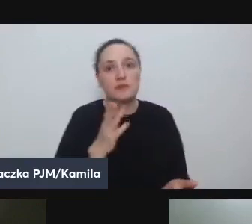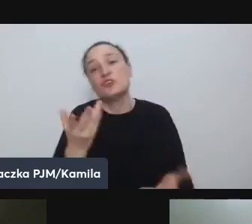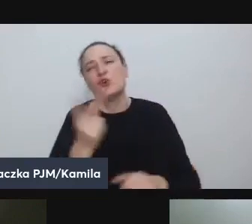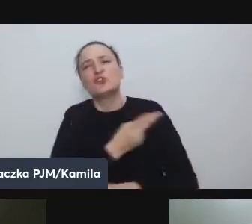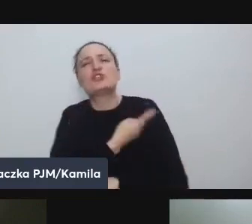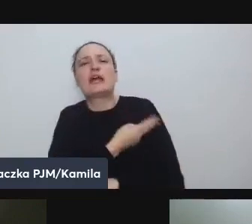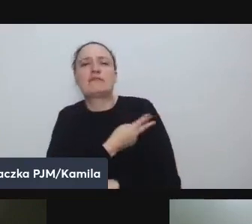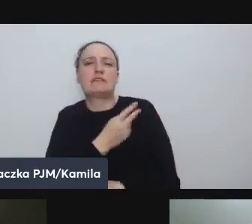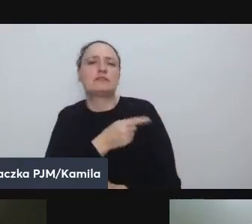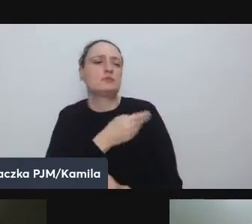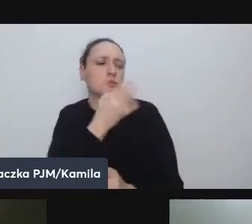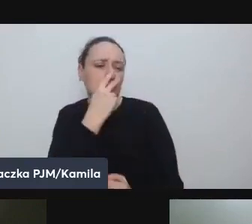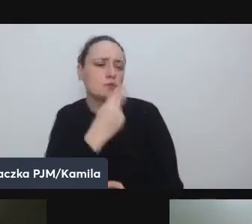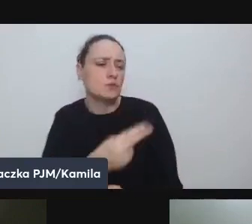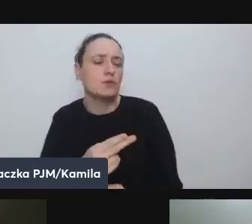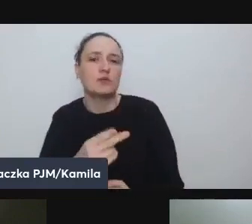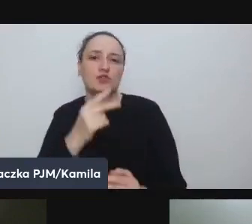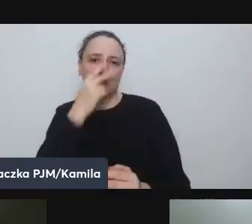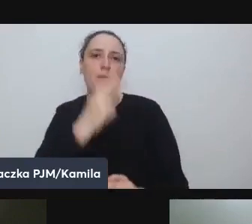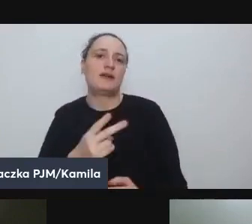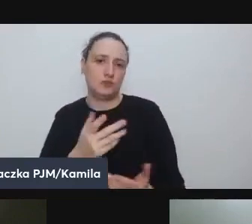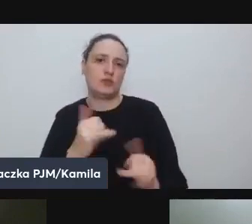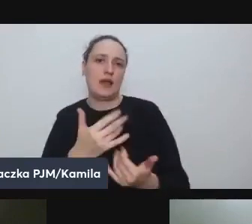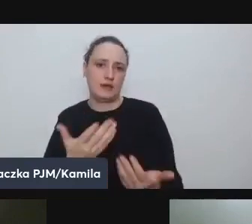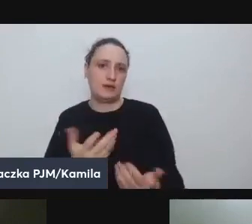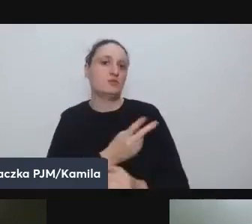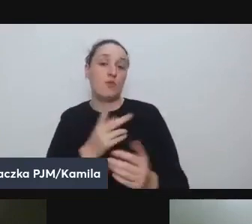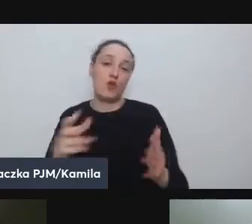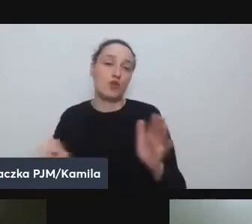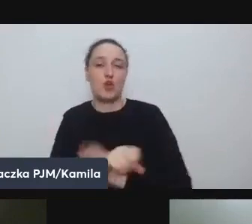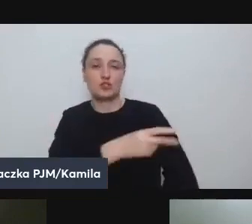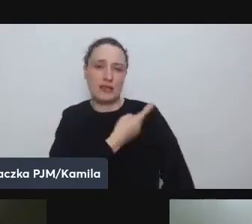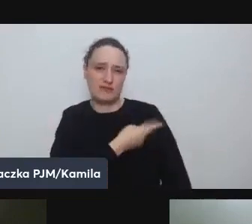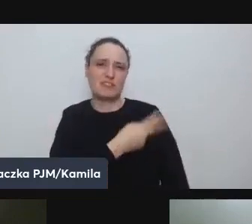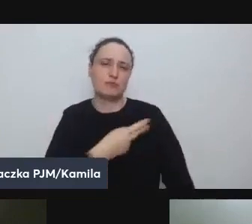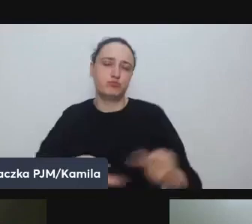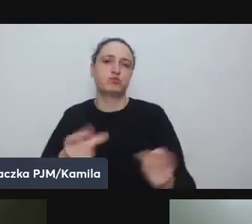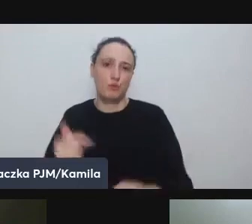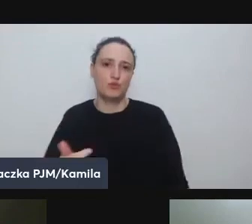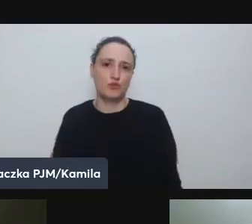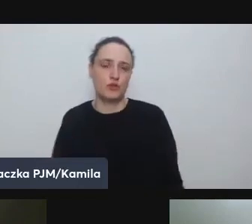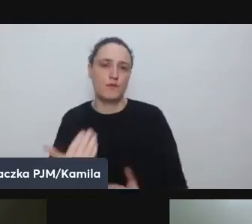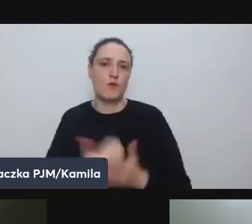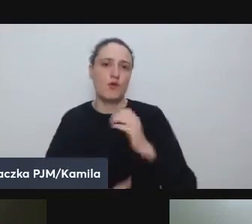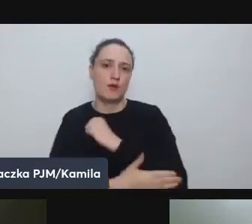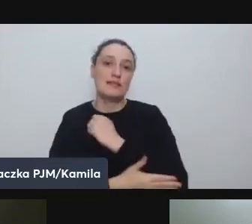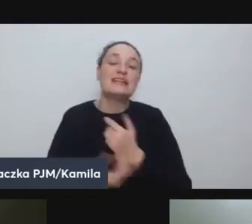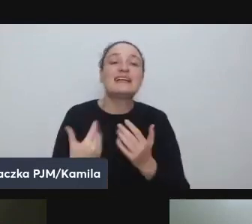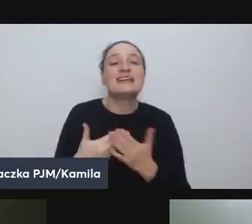ostateczne, ostateczny wygląd tych podstaw programowych musi być ukazany, nie? Więc ja mam takie mieszane